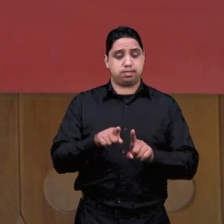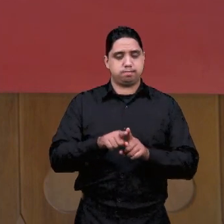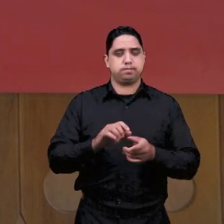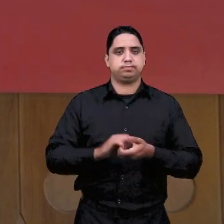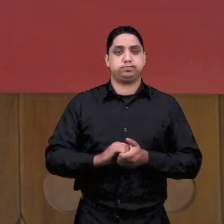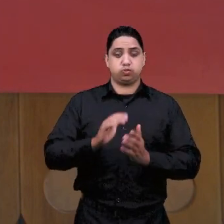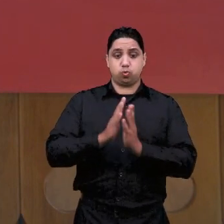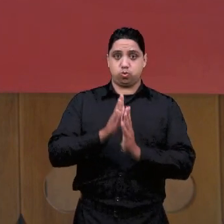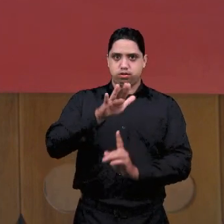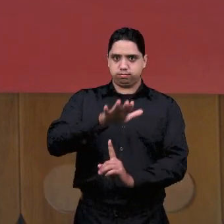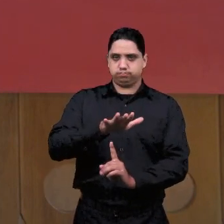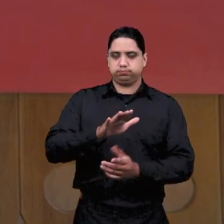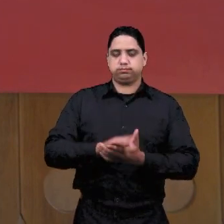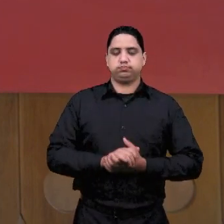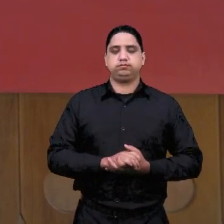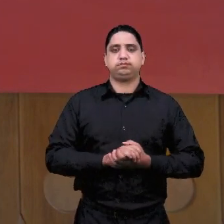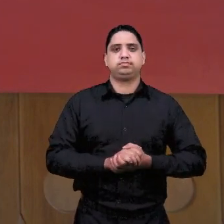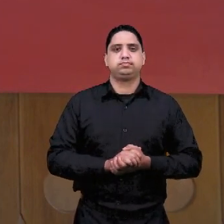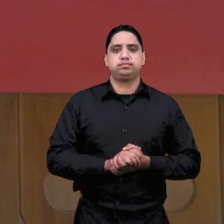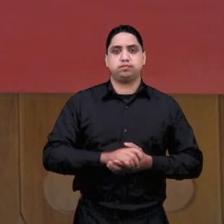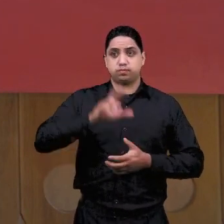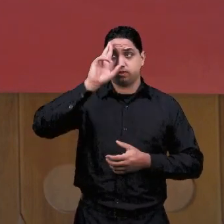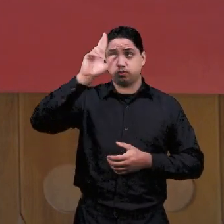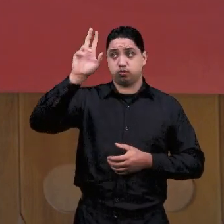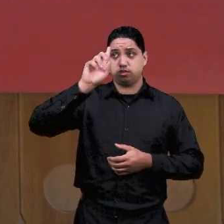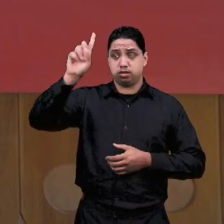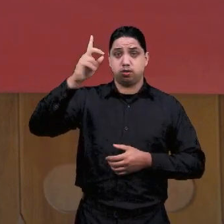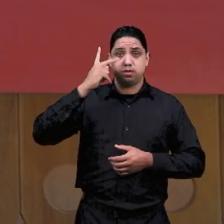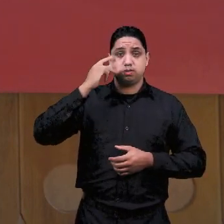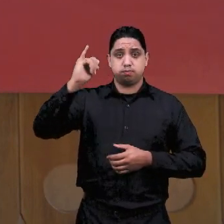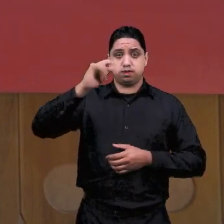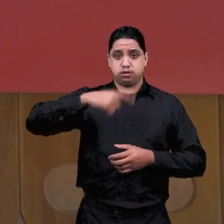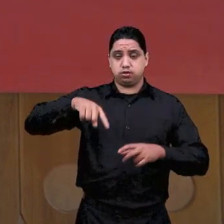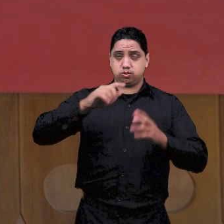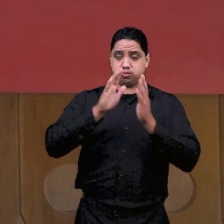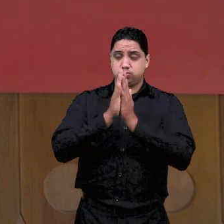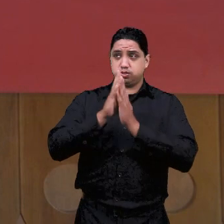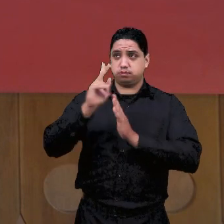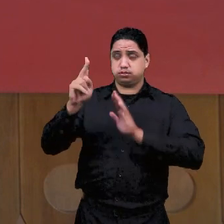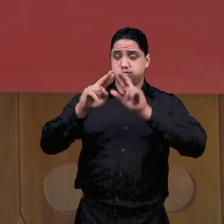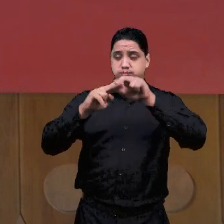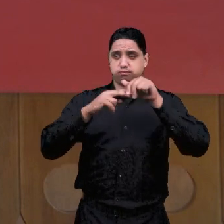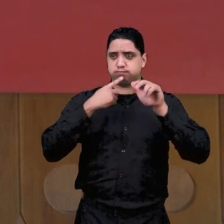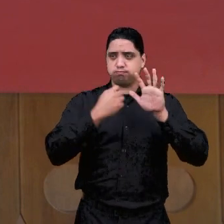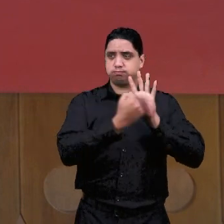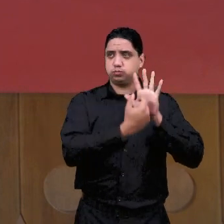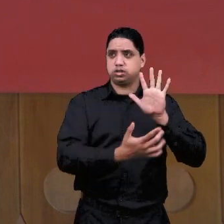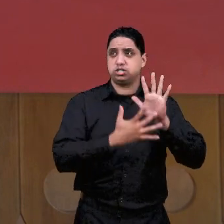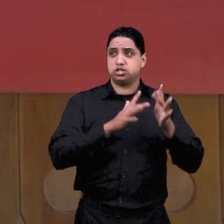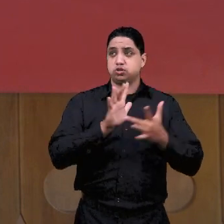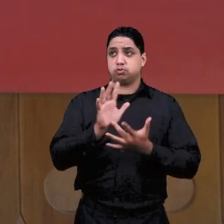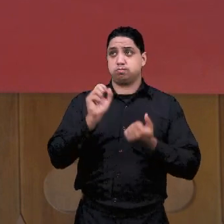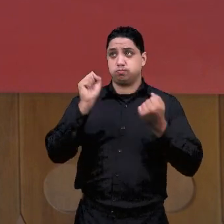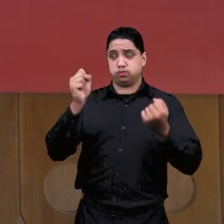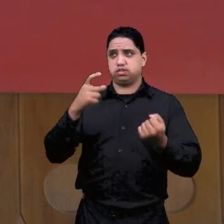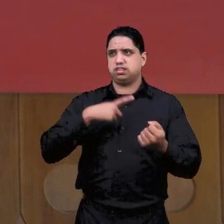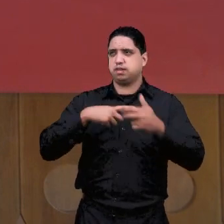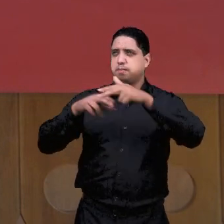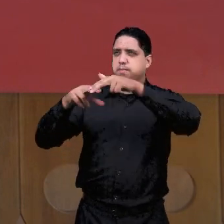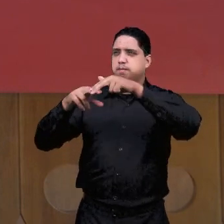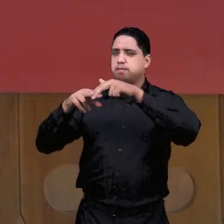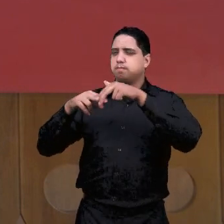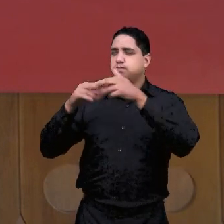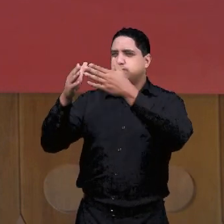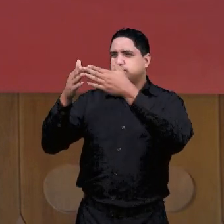Seigneur notre Dieu. Seigneur notre Dieu et Père, nous prions à toi par le pouvoir du sang de Jésus. Nous demandons que tu puisses bénir, Seigneur, chaque